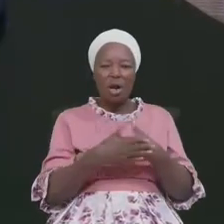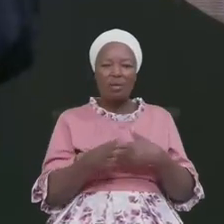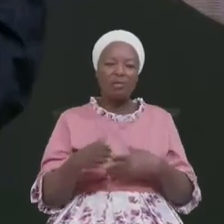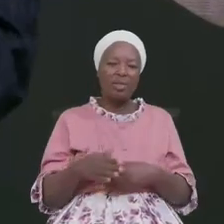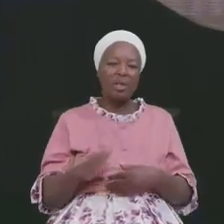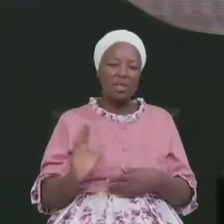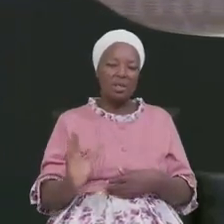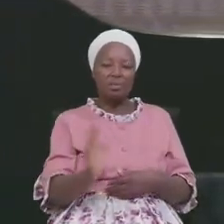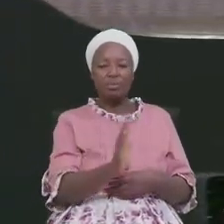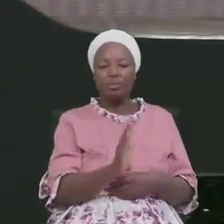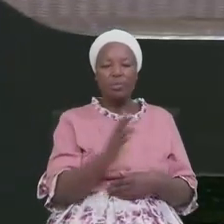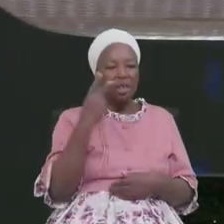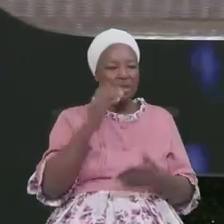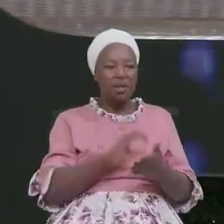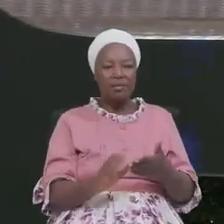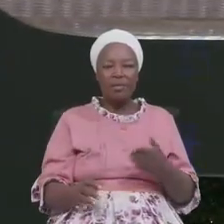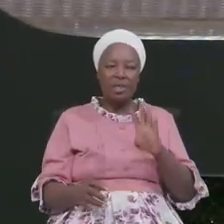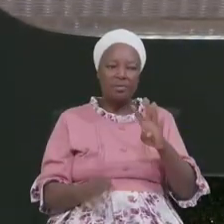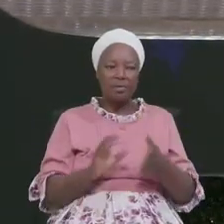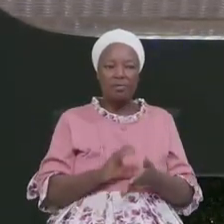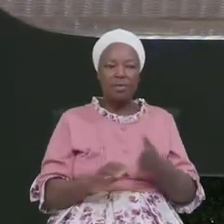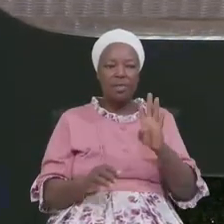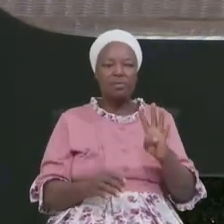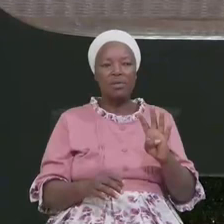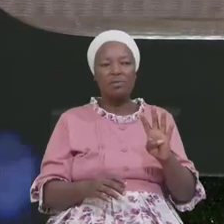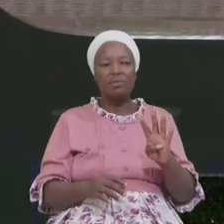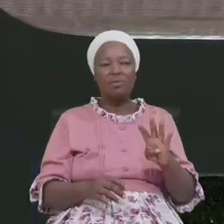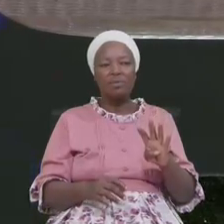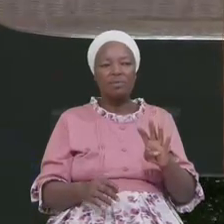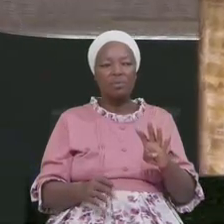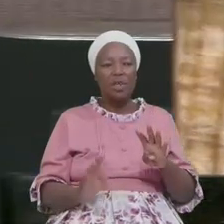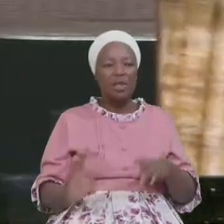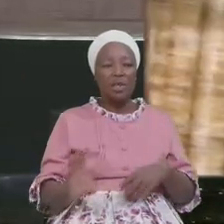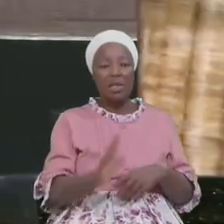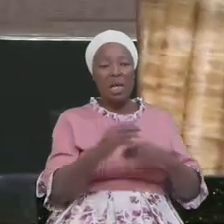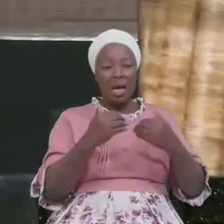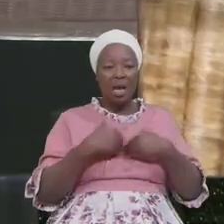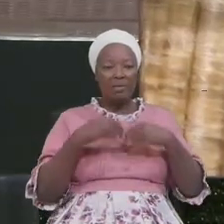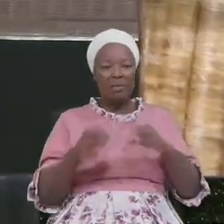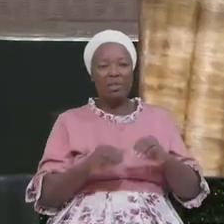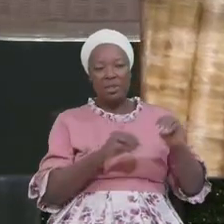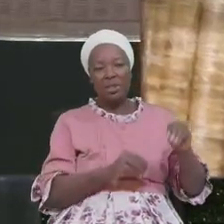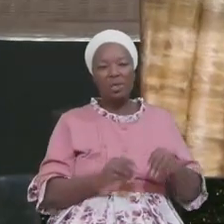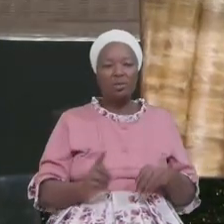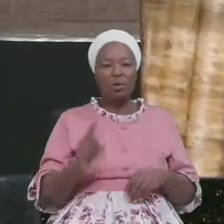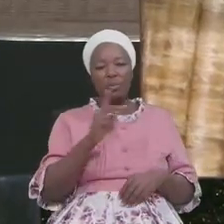Verset 4. On dit, ils ont établi des rois sans mon